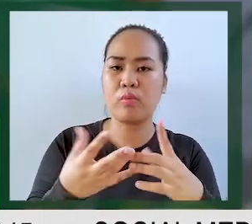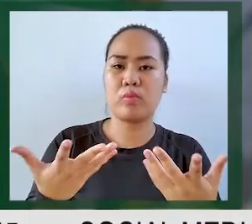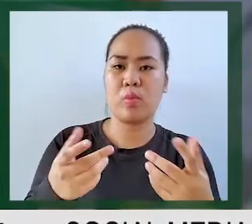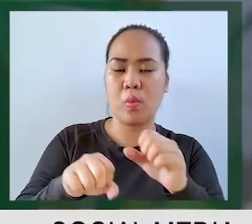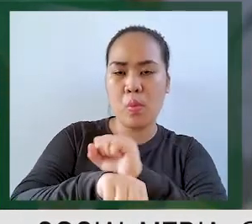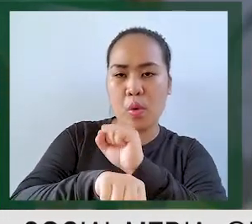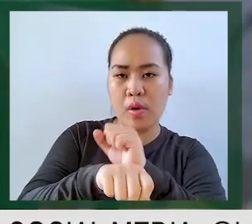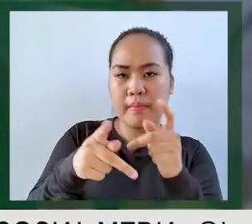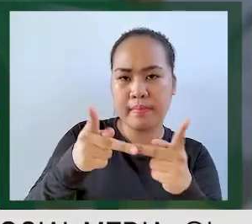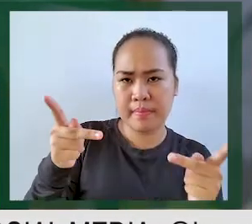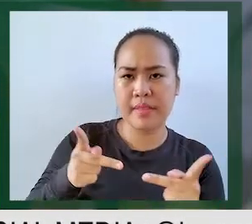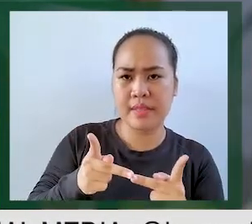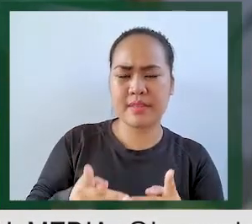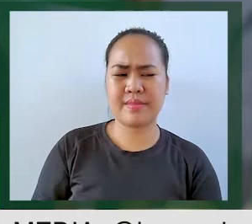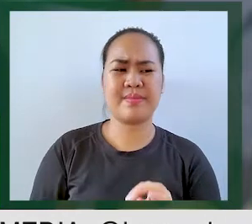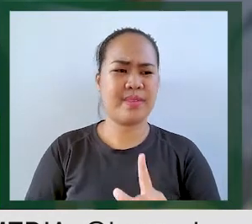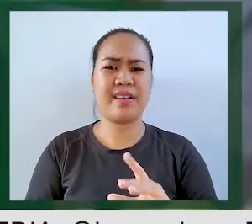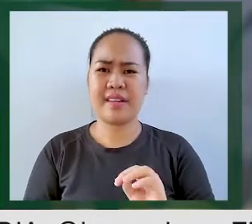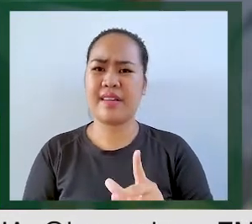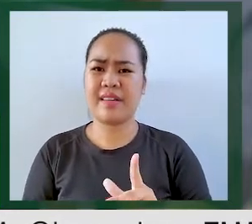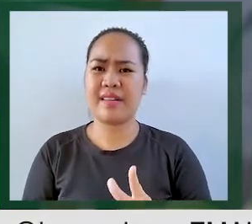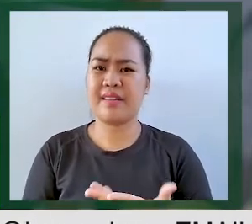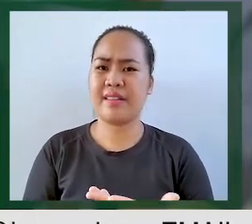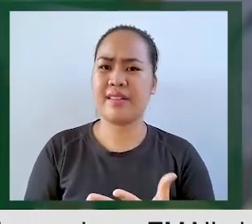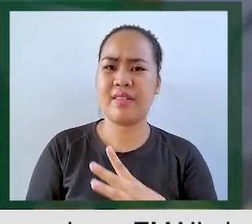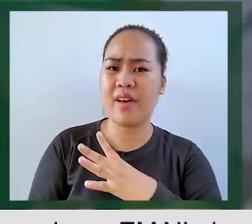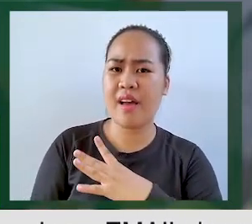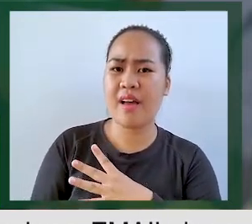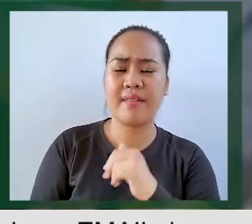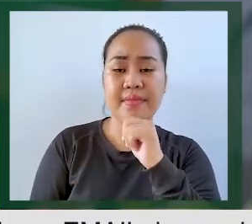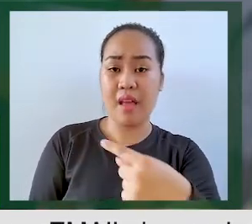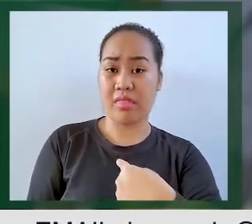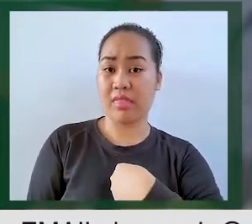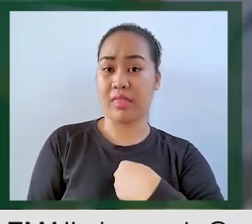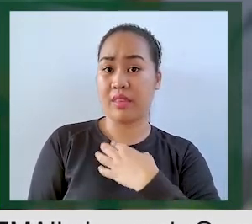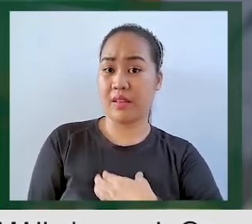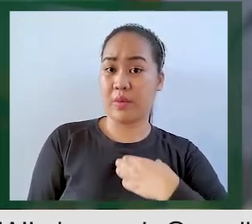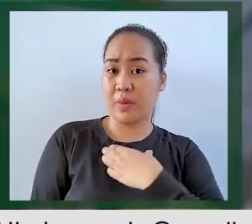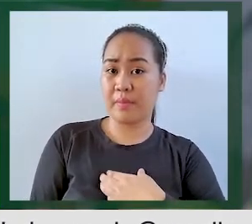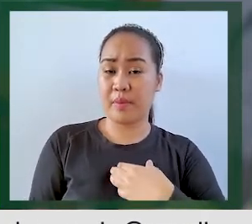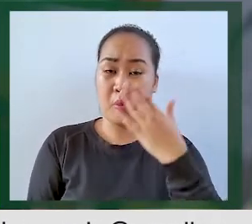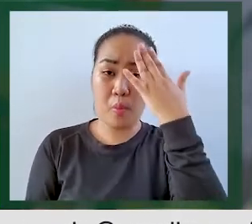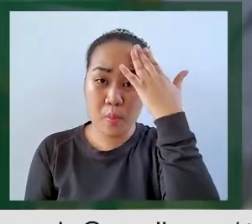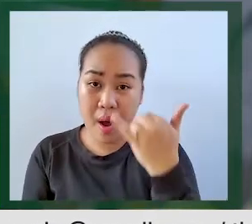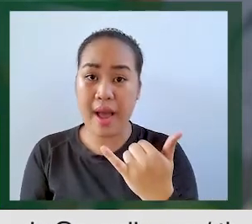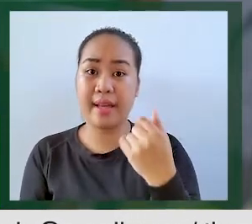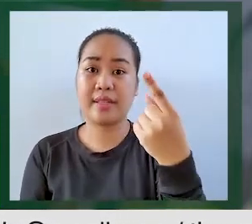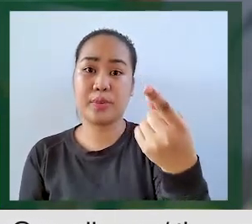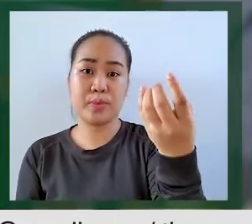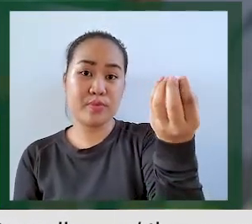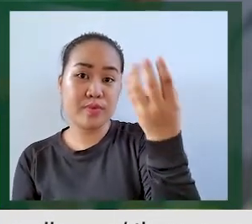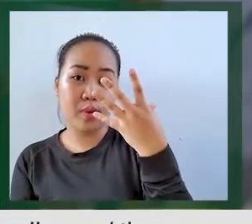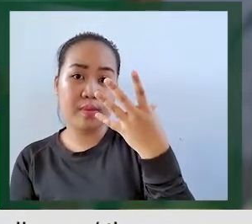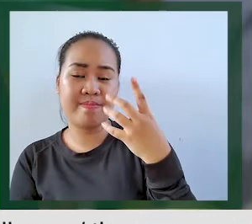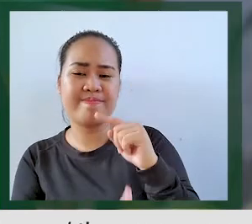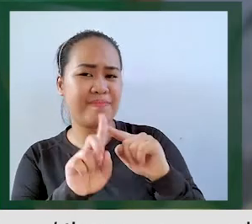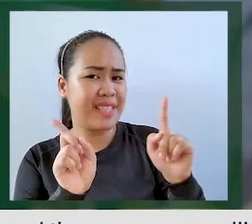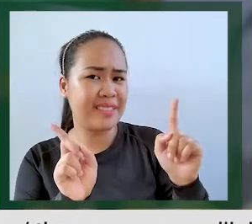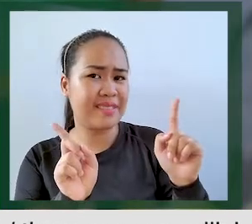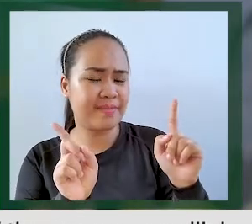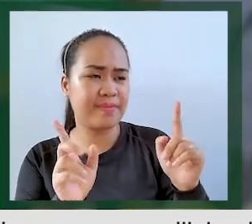sana, pag pinarating nyo sa amin, kahit papano, may coordination na rin kayo sa inyong